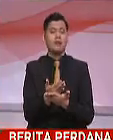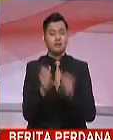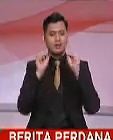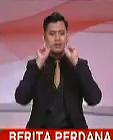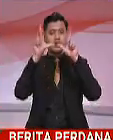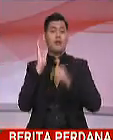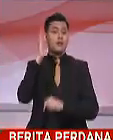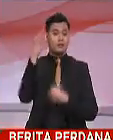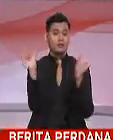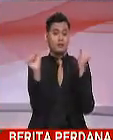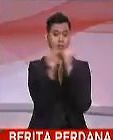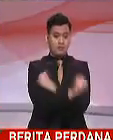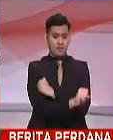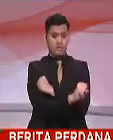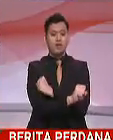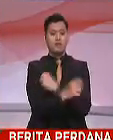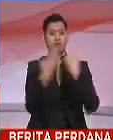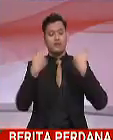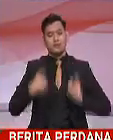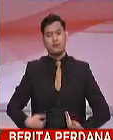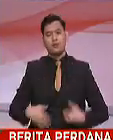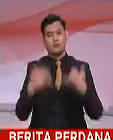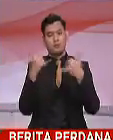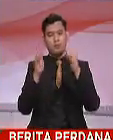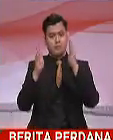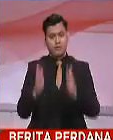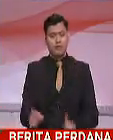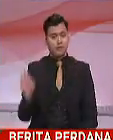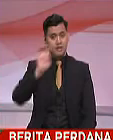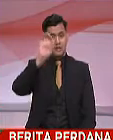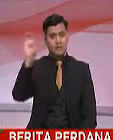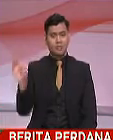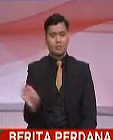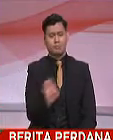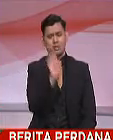berdepan cabaran dalam aspek fizikal pemain Eropah yang lebih besar.